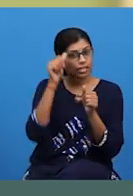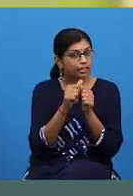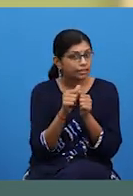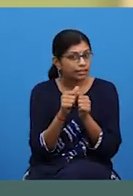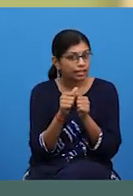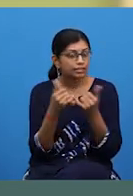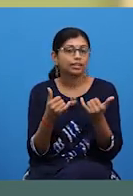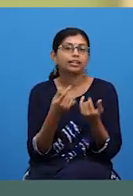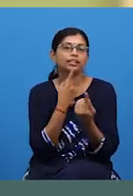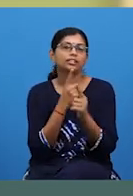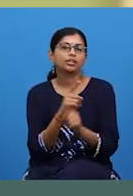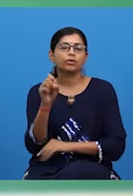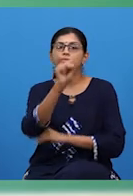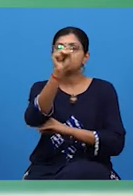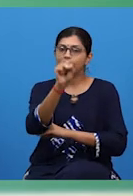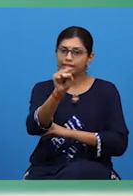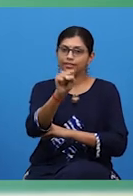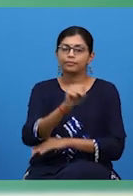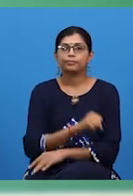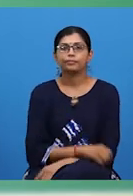yang telah cikgu sediakan.